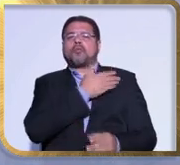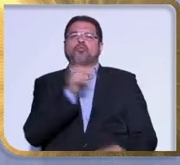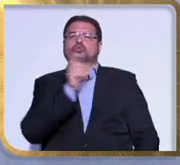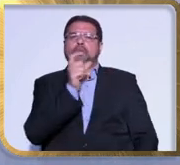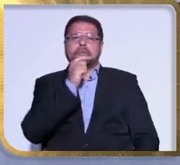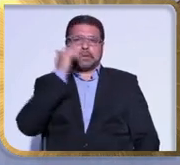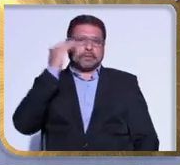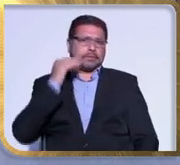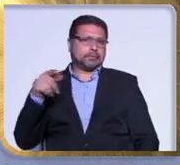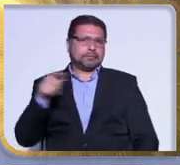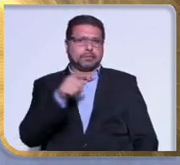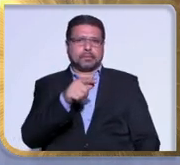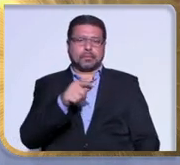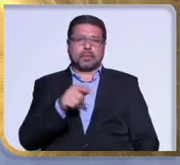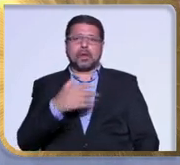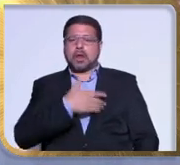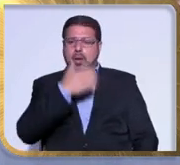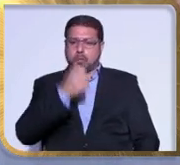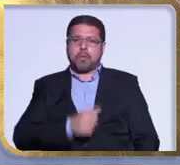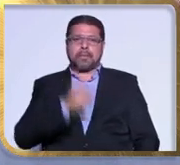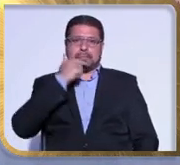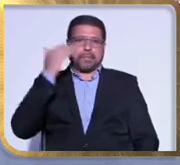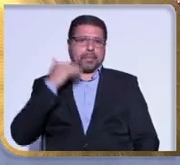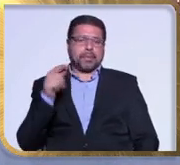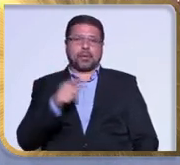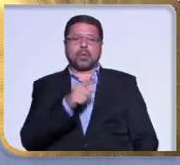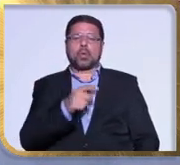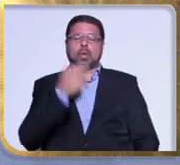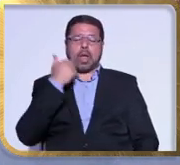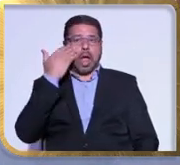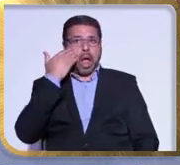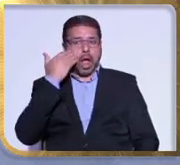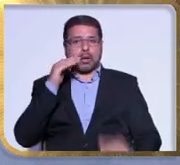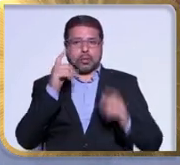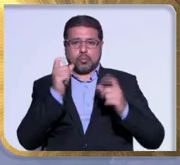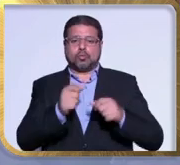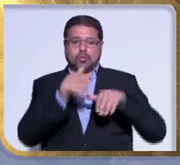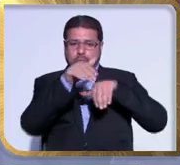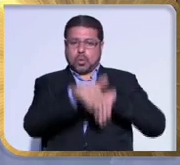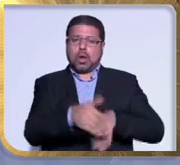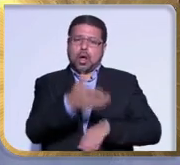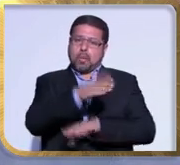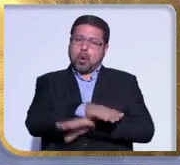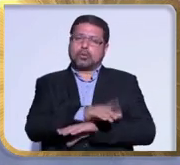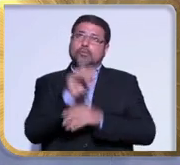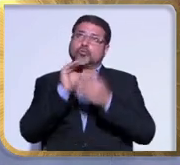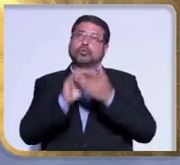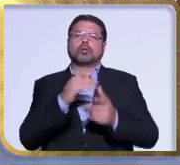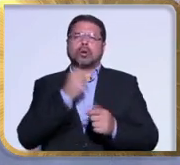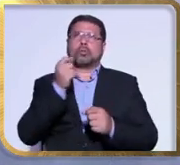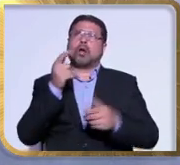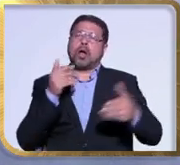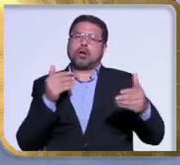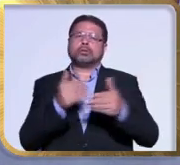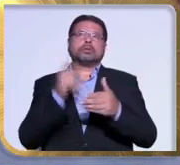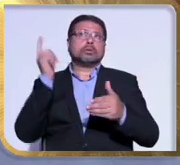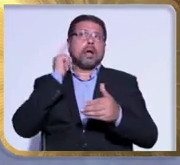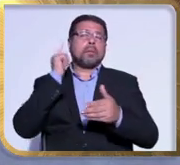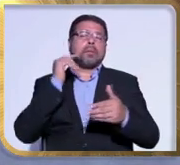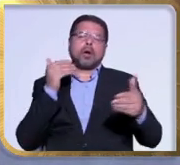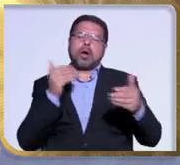للمسلمين والمسلمات والمؤمنين والمؤمنات، الأحياء منهم والأموات، إنك يا مولانا